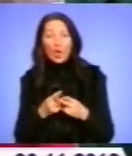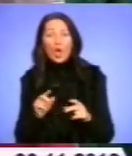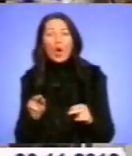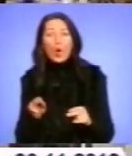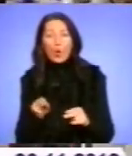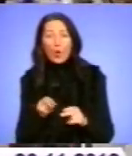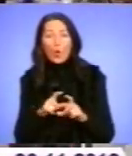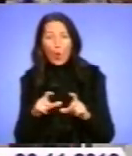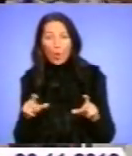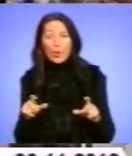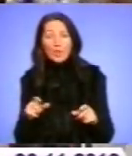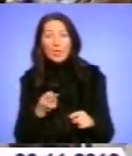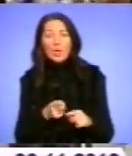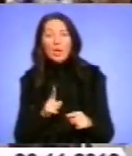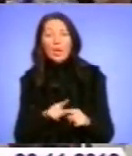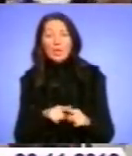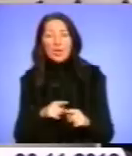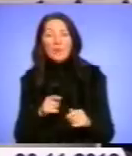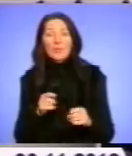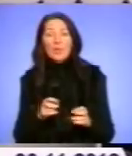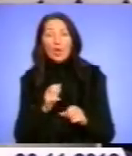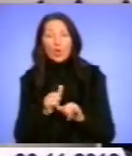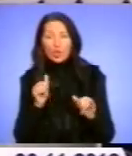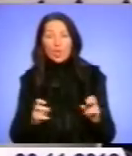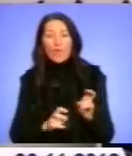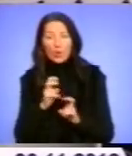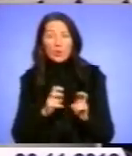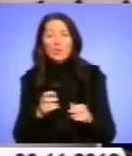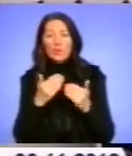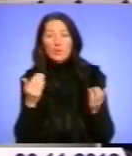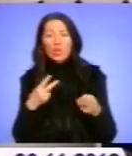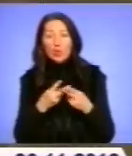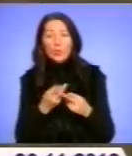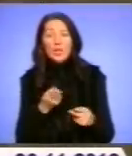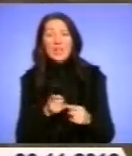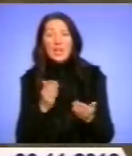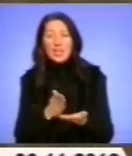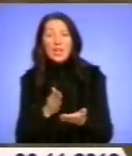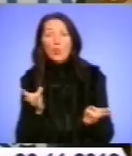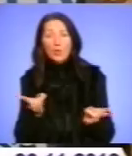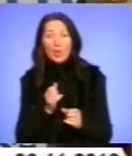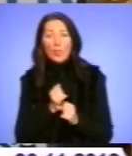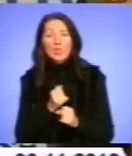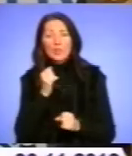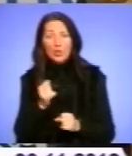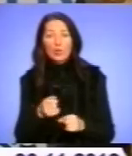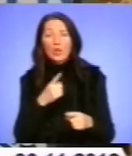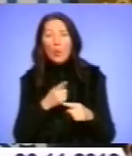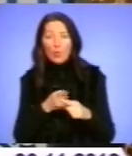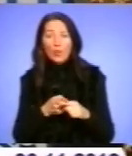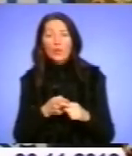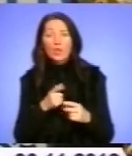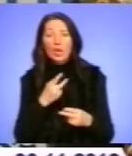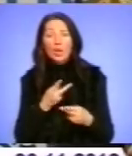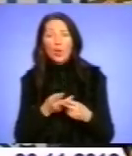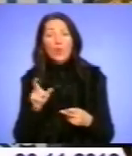розширення виробництва в стінах тюрми, де є потреба у працевлаштуванні більше половини ув'язнених. Для нашої колонії це